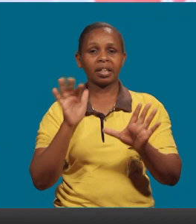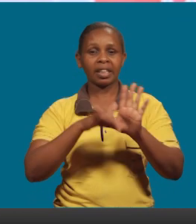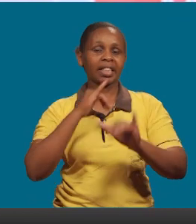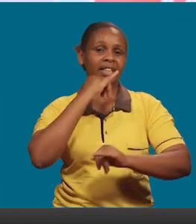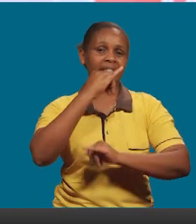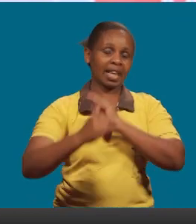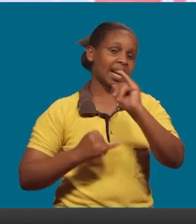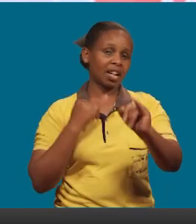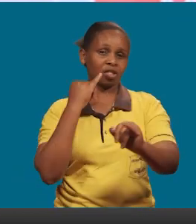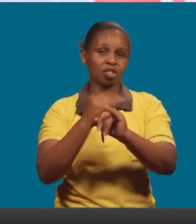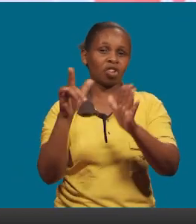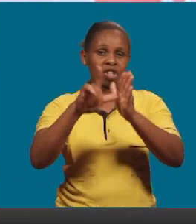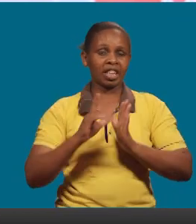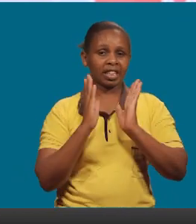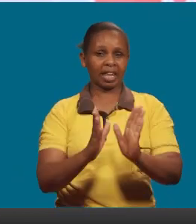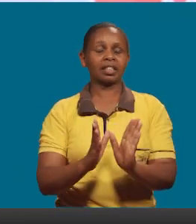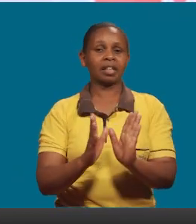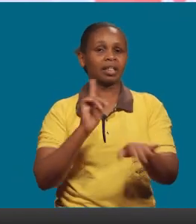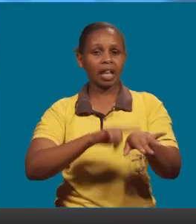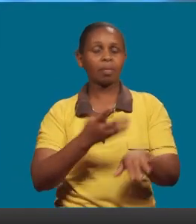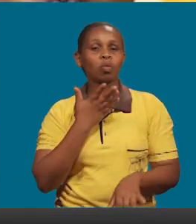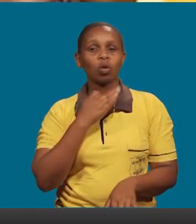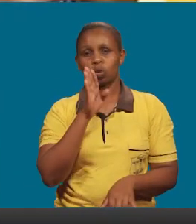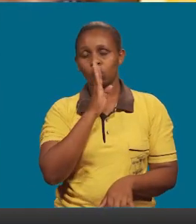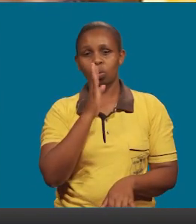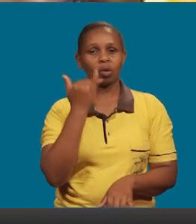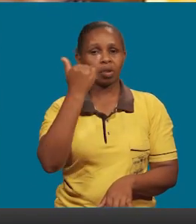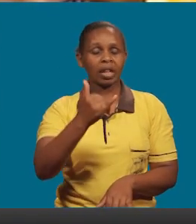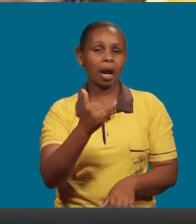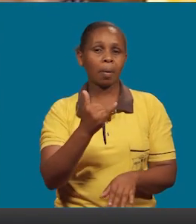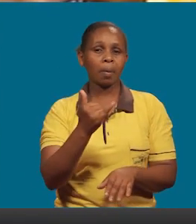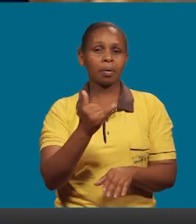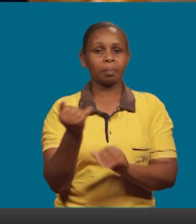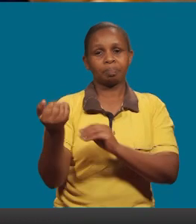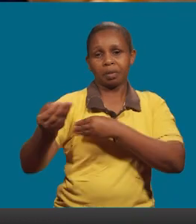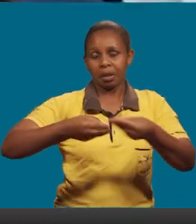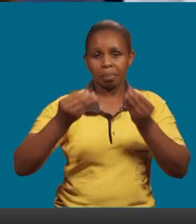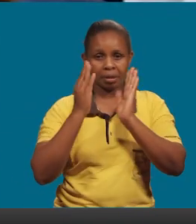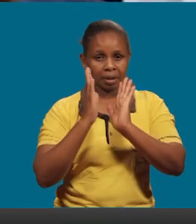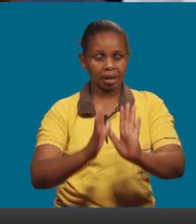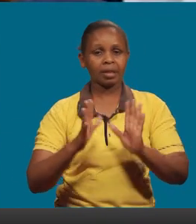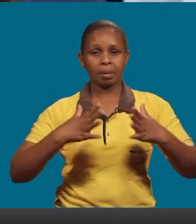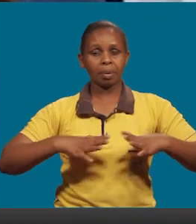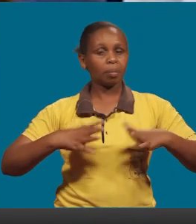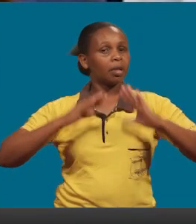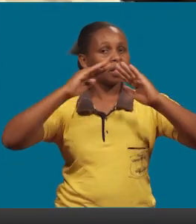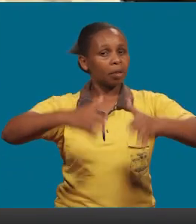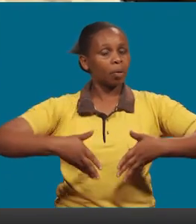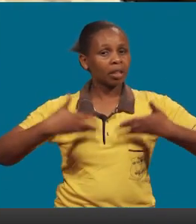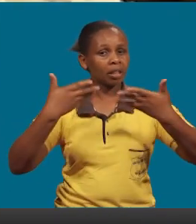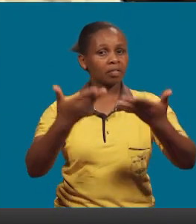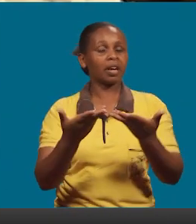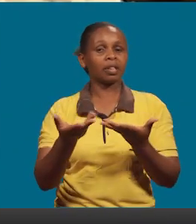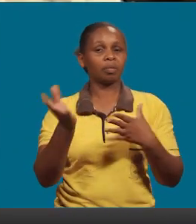the international lenders if we want any credit. Mtono huo na wafanyabiashara hao ulitoa nafasi ya serikali kuwapa